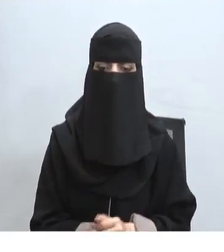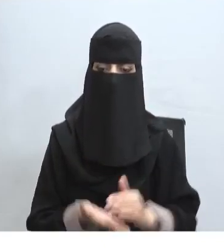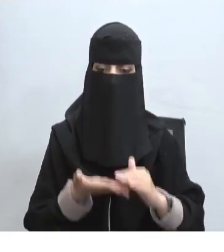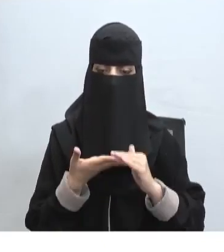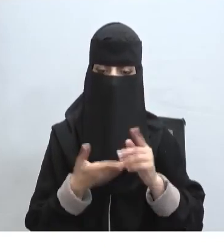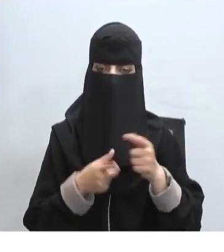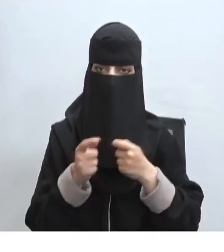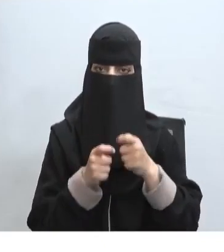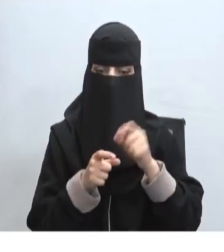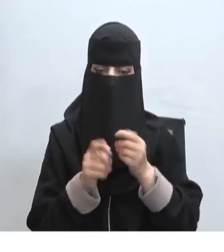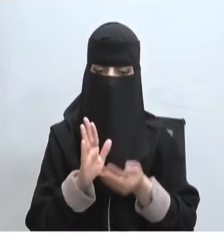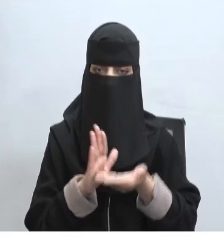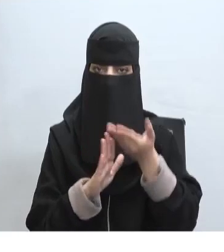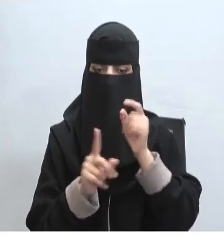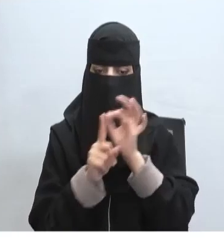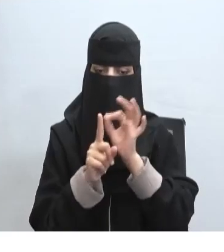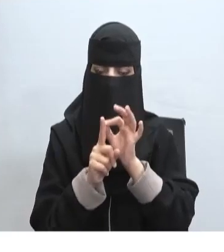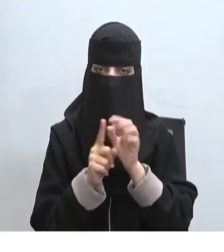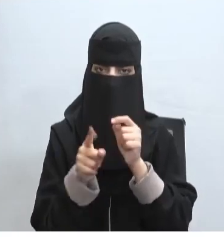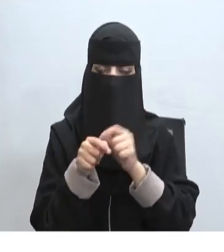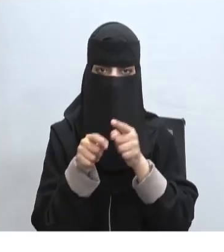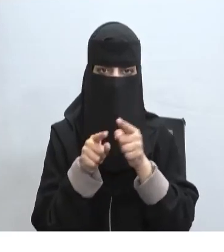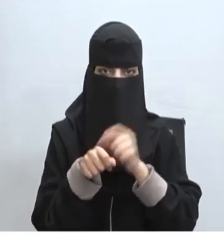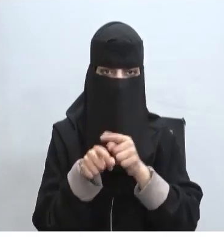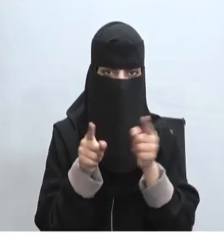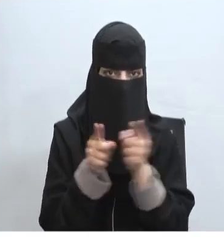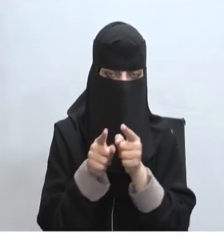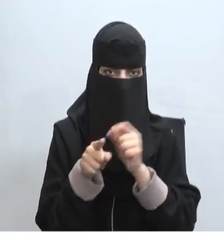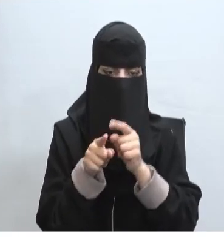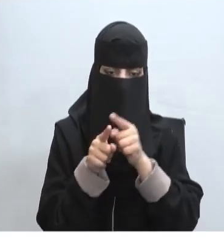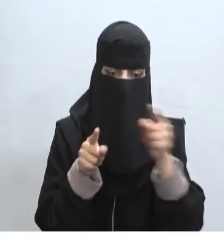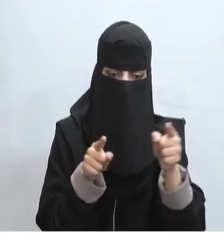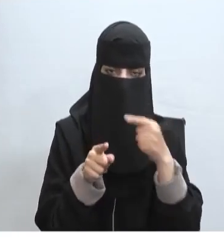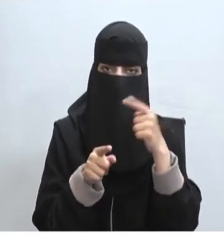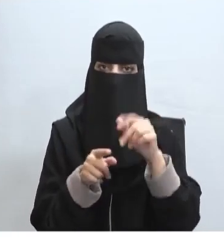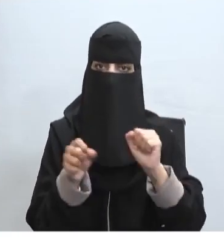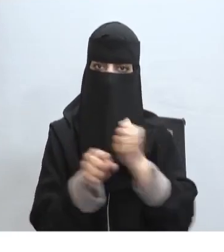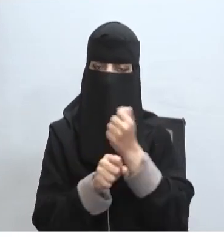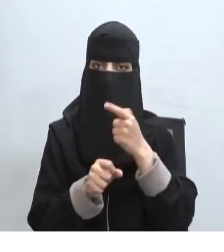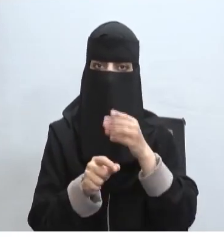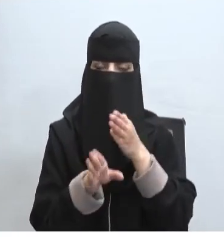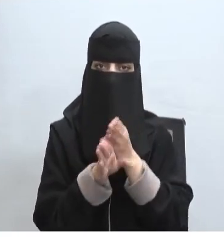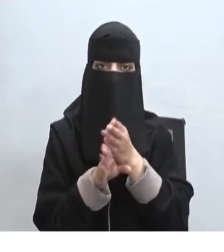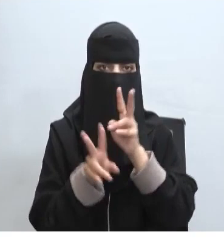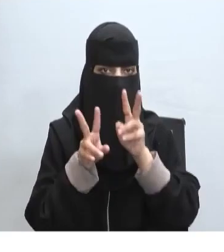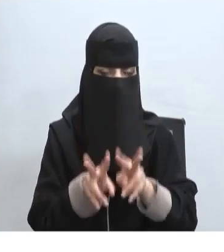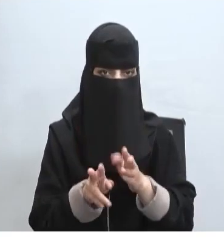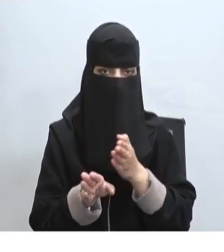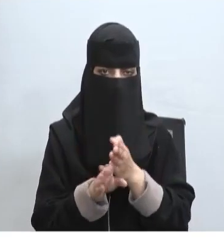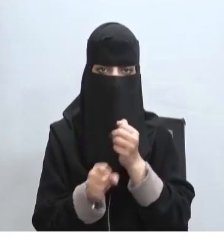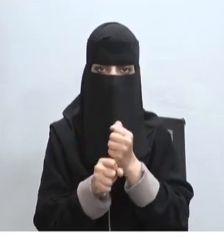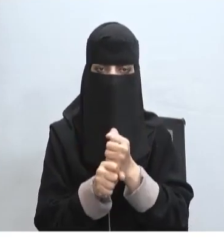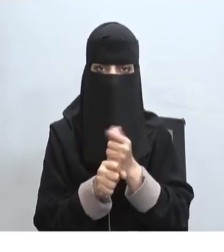سيساعدك الاستثمار في بلوغ اهدافك قصيره وطويله الاجل لتتمكن من الحفاظ على نمط حياتك او حتى الارتقاء